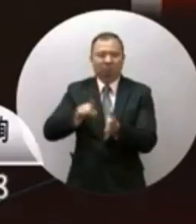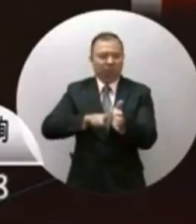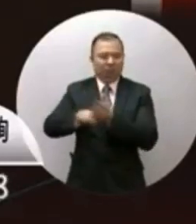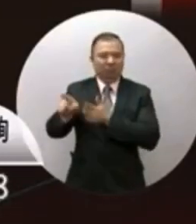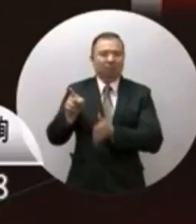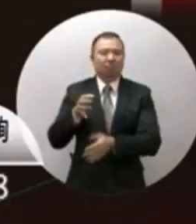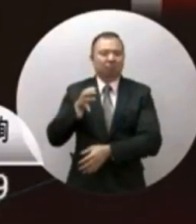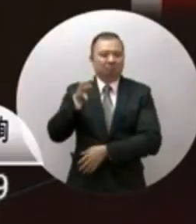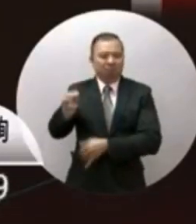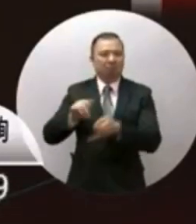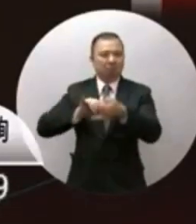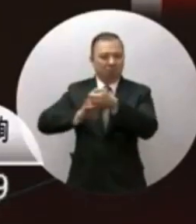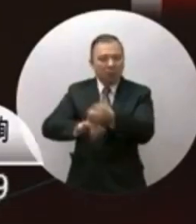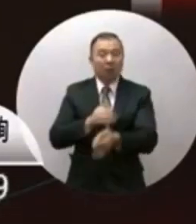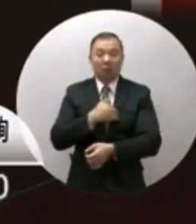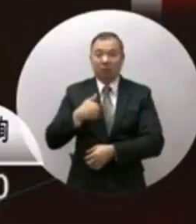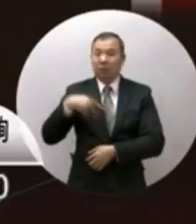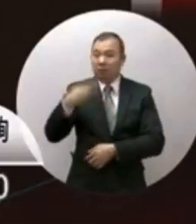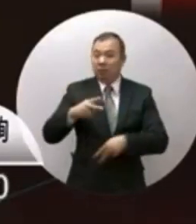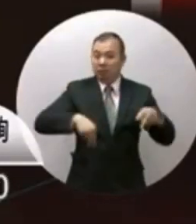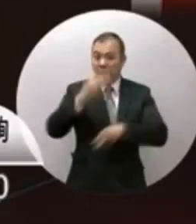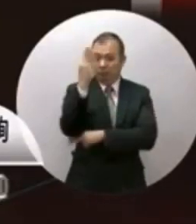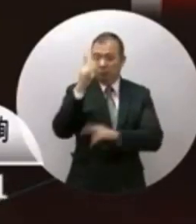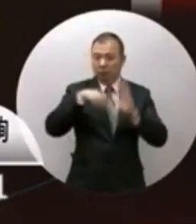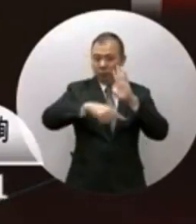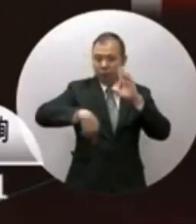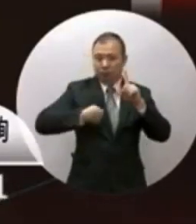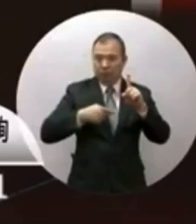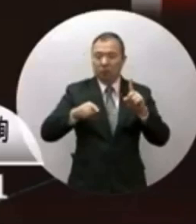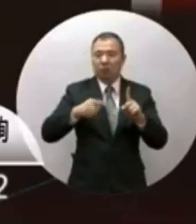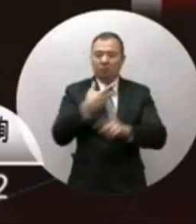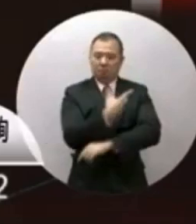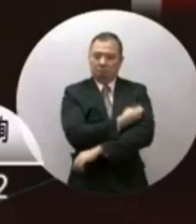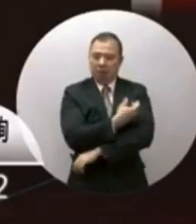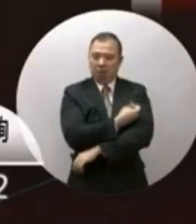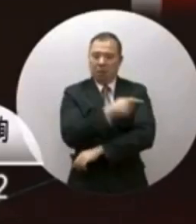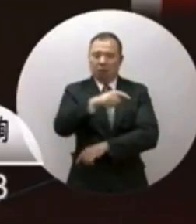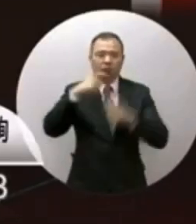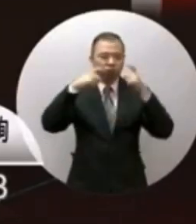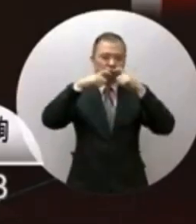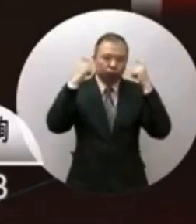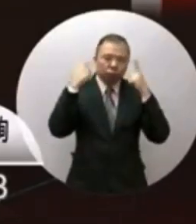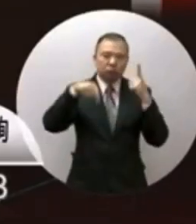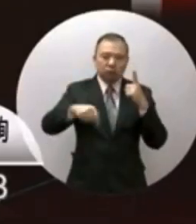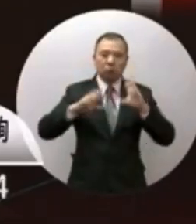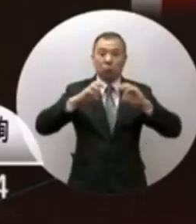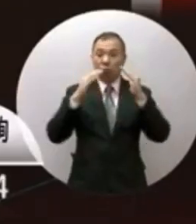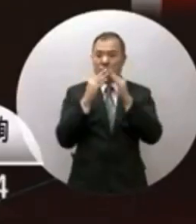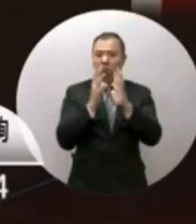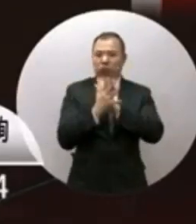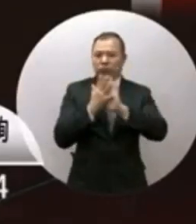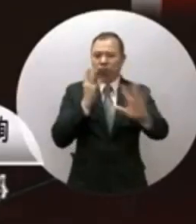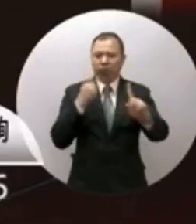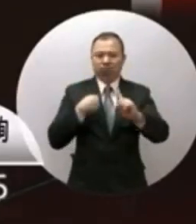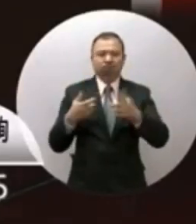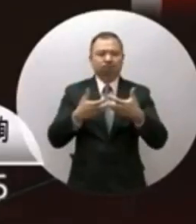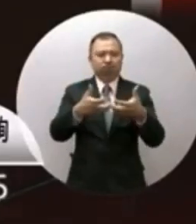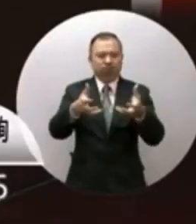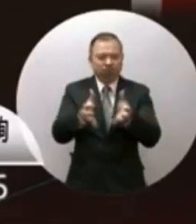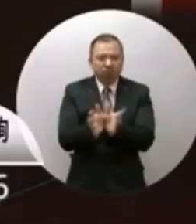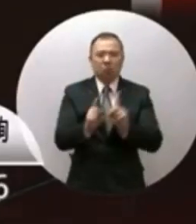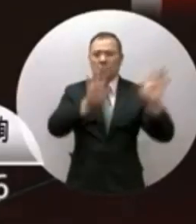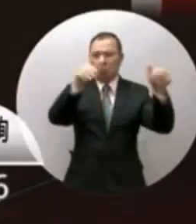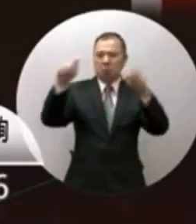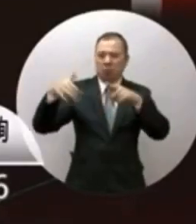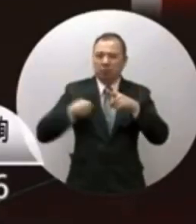组成疫苗的口罩国家队，积极投入研发疫苗、